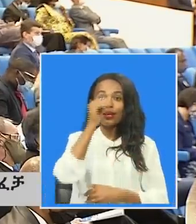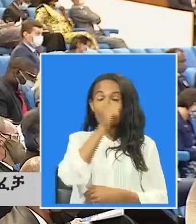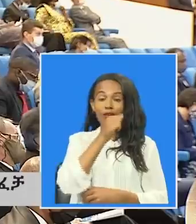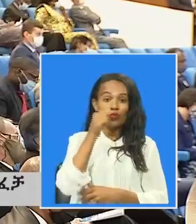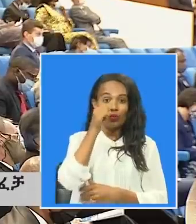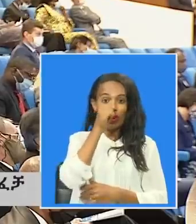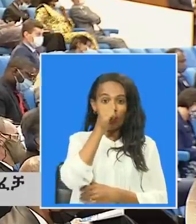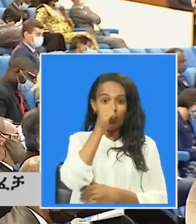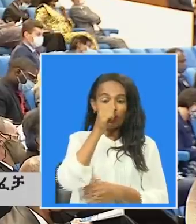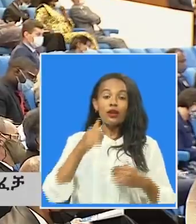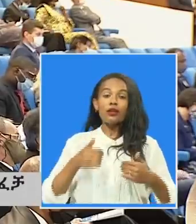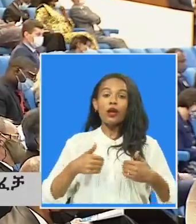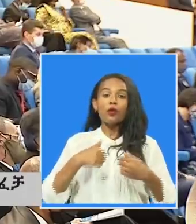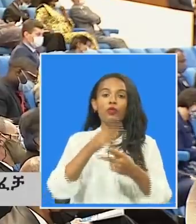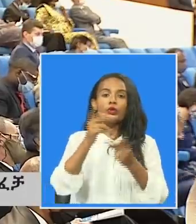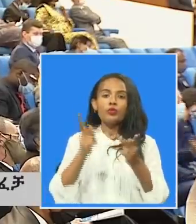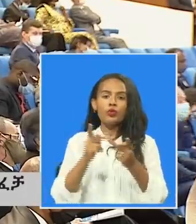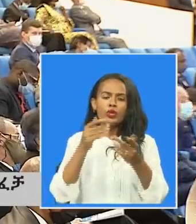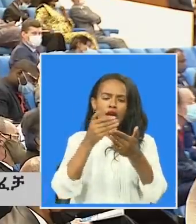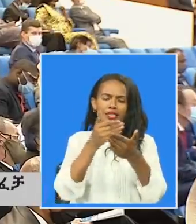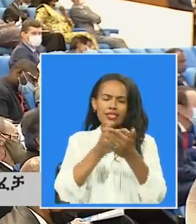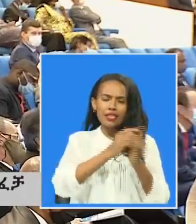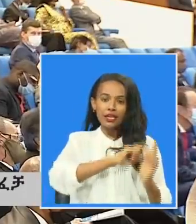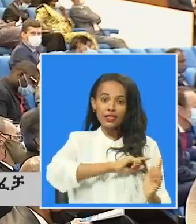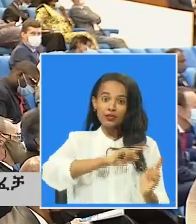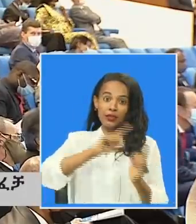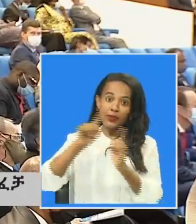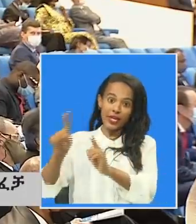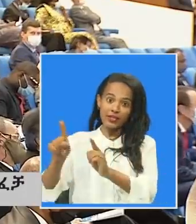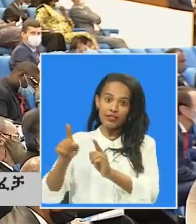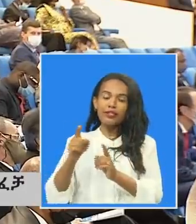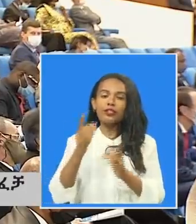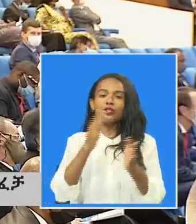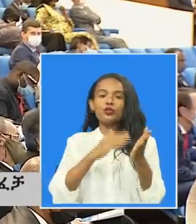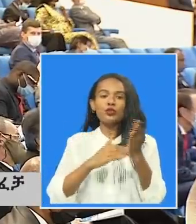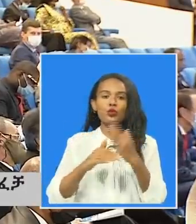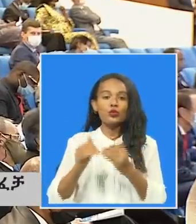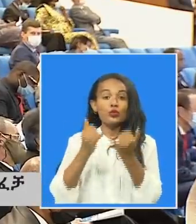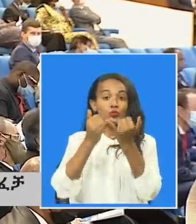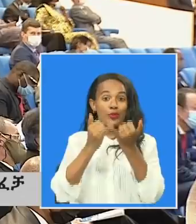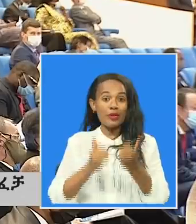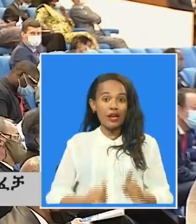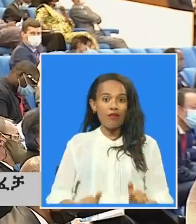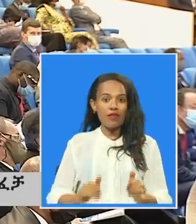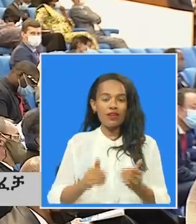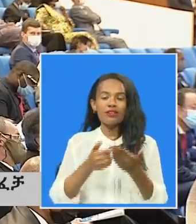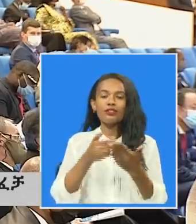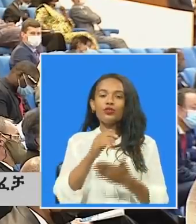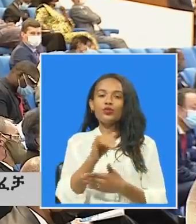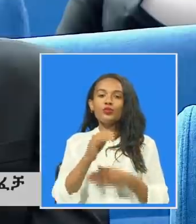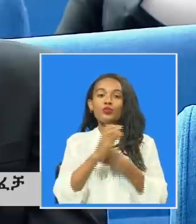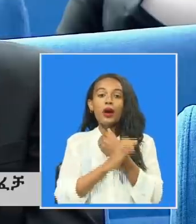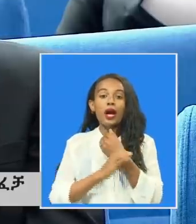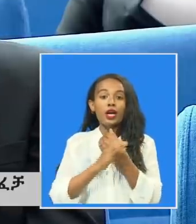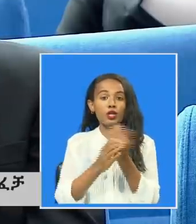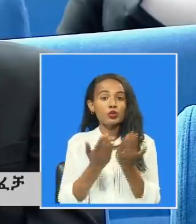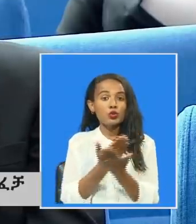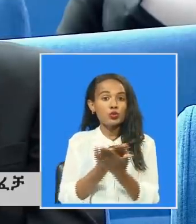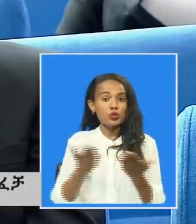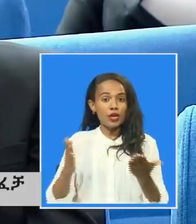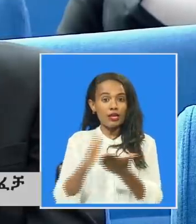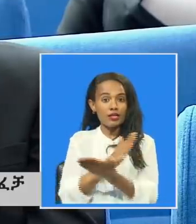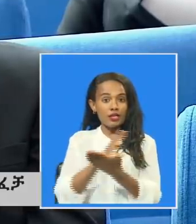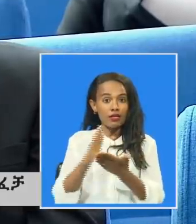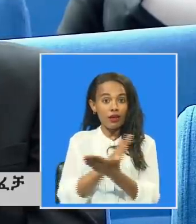ኢትዮጵያውያን ያሉበት ቦታ ድረስ በመሄድና ችግሮቻቸውን በመካፈል እንዲሁም በሀገራቸው ጉዳይ